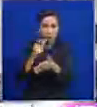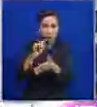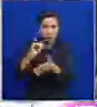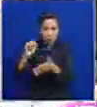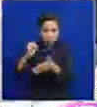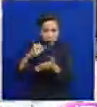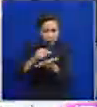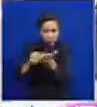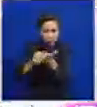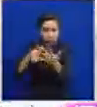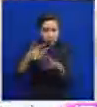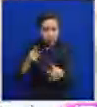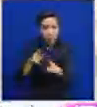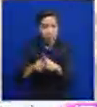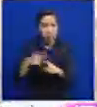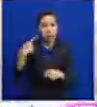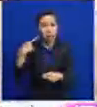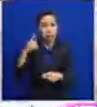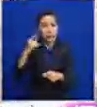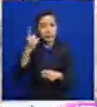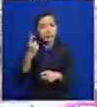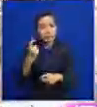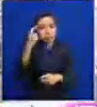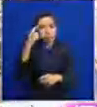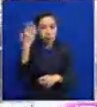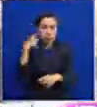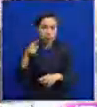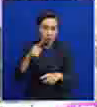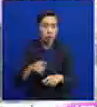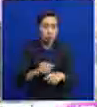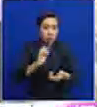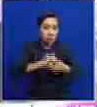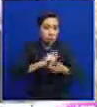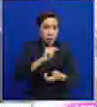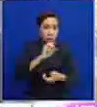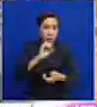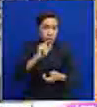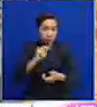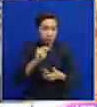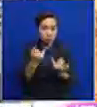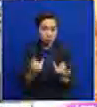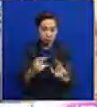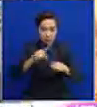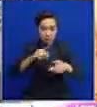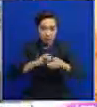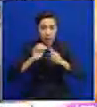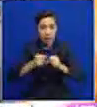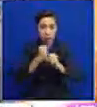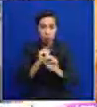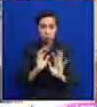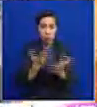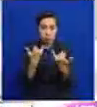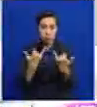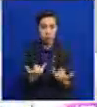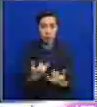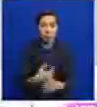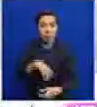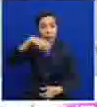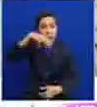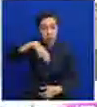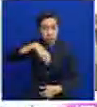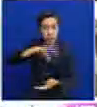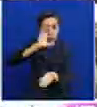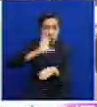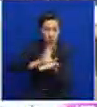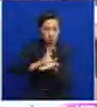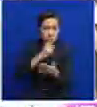ญาสัมปทาน AIS ที่ทำไว้กับบริษัท TOT จะสิ้นสุดลงในวันนี้นอกจากนี้ค่ะสำนักงบประมาณได้สรุปโครงการ